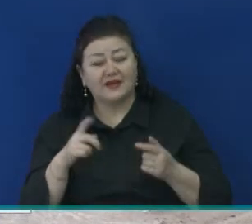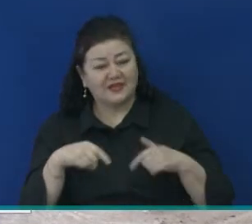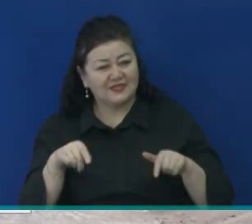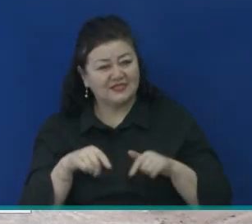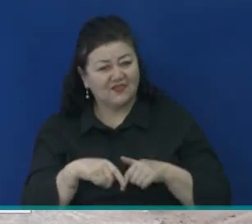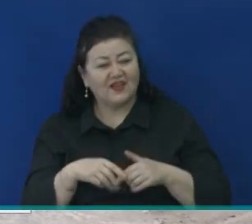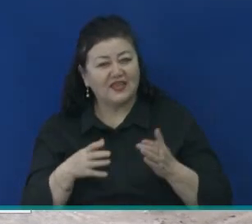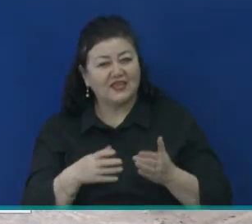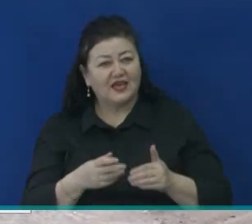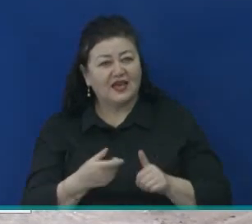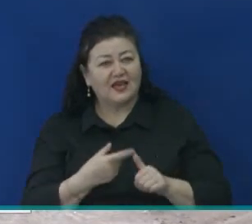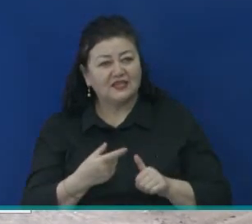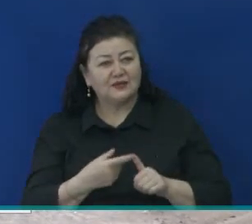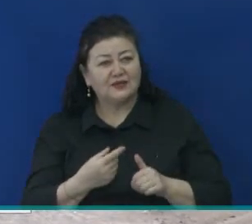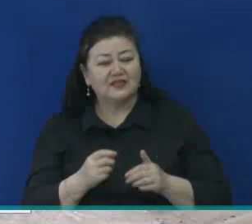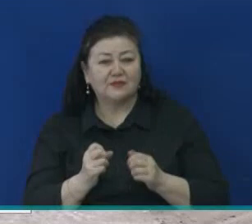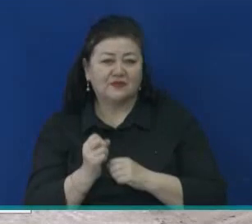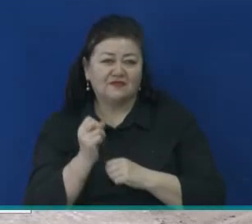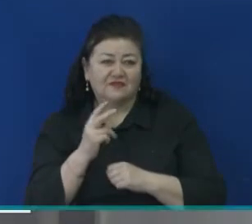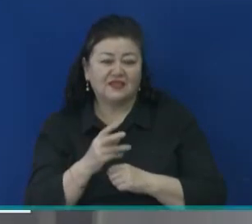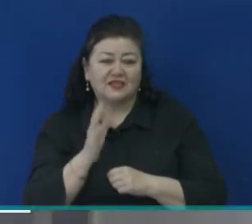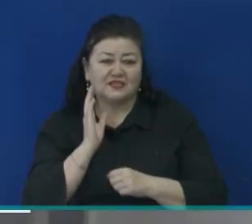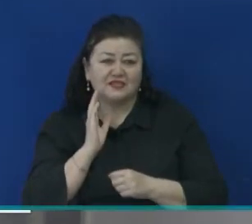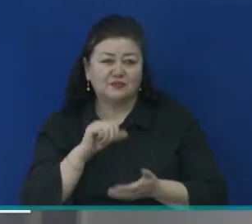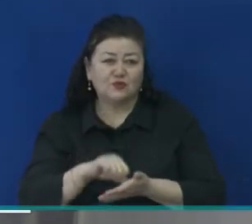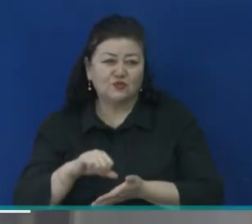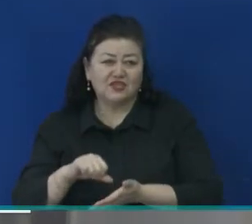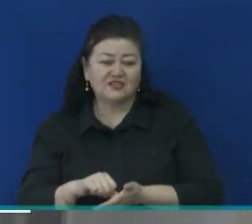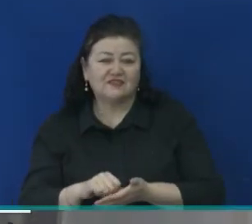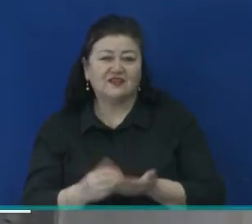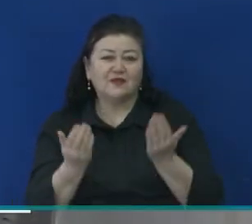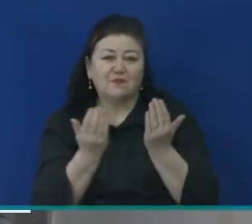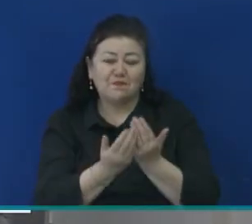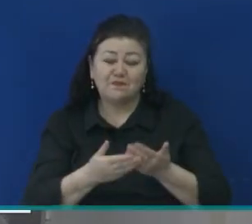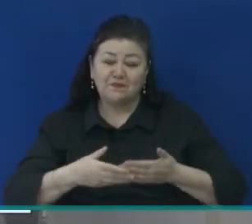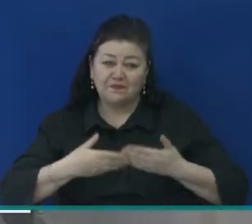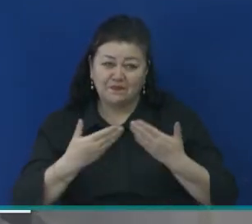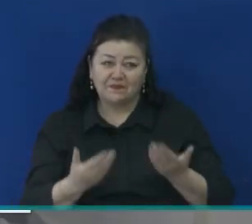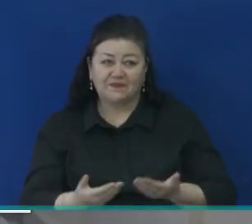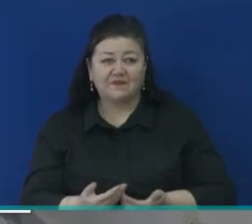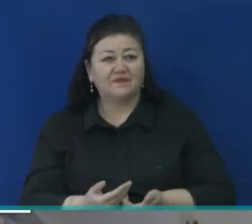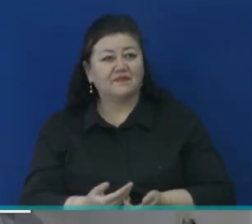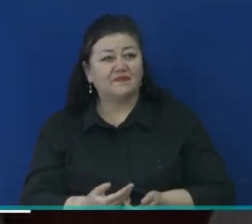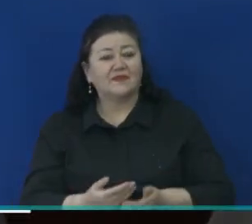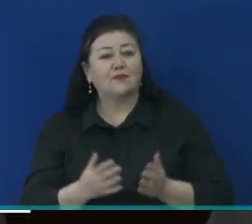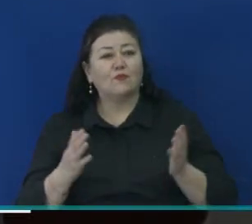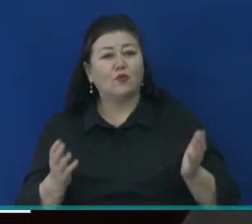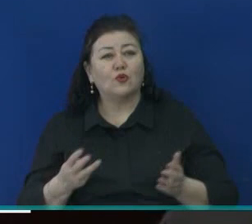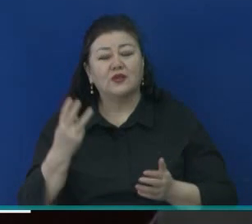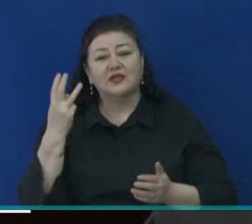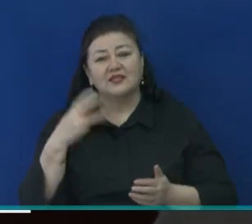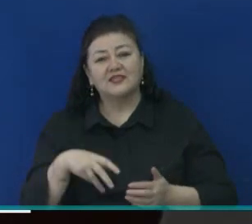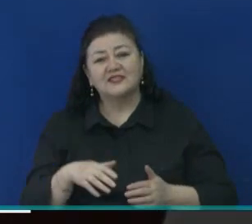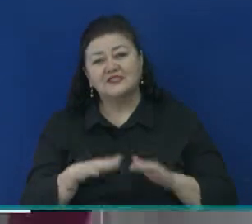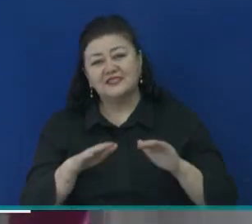перинаталдық орталығының атынан сағат 12-де флешмобқа шықтық. Қорталықта бір күннің ішінде 30-дан аса сәби